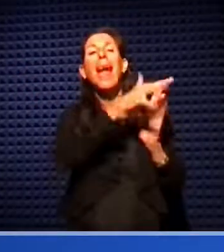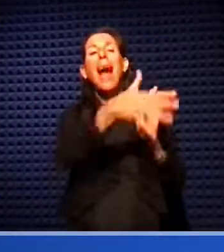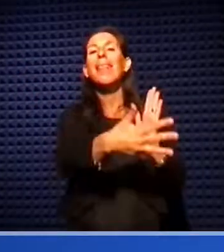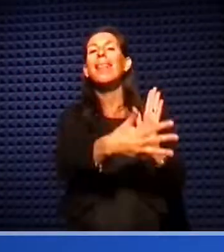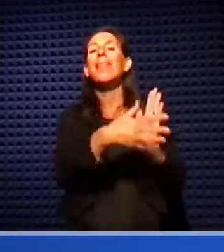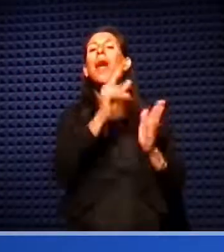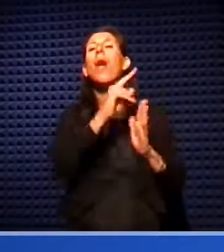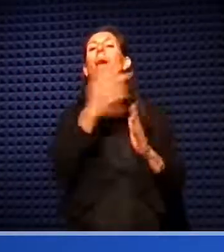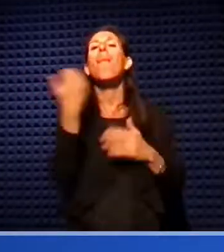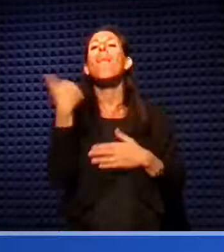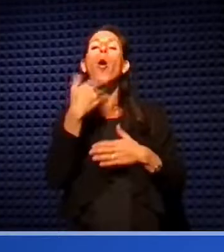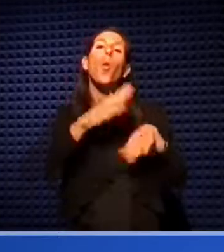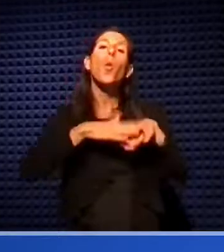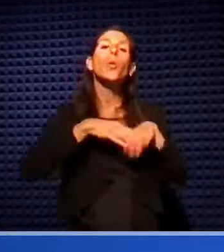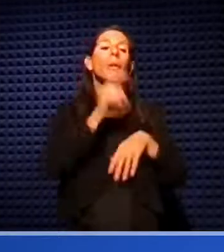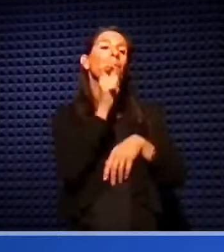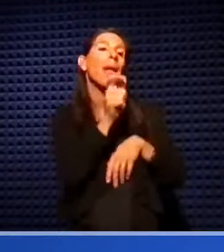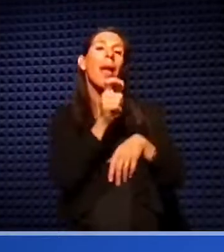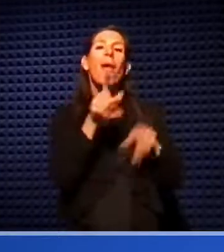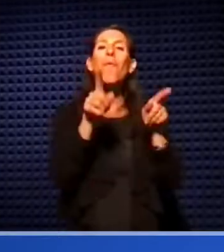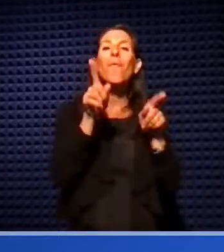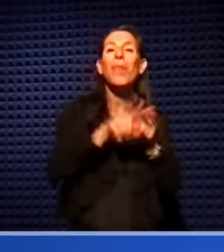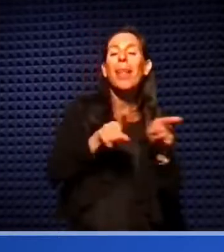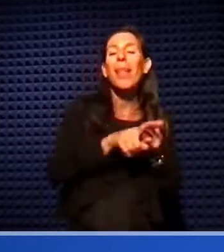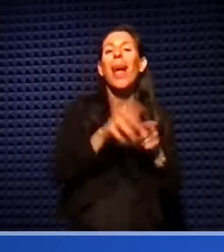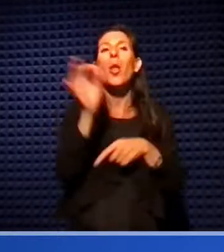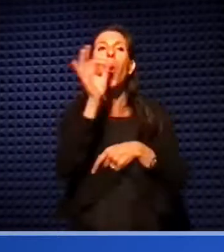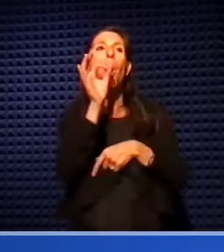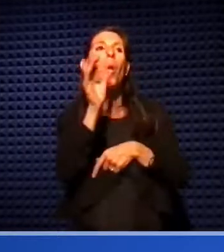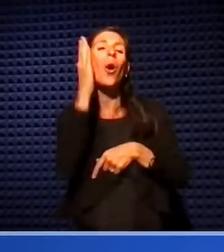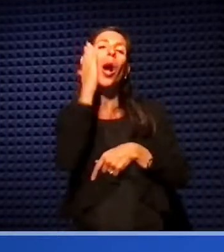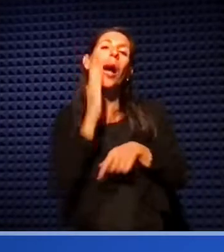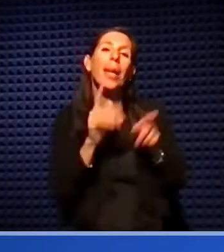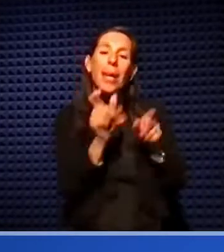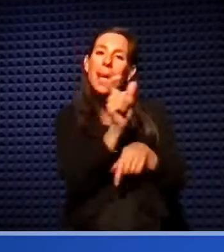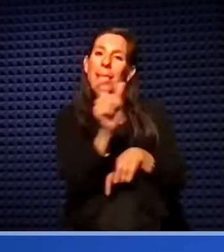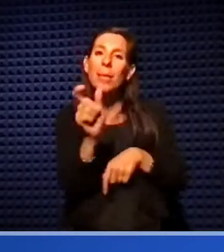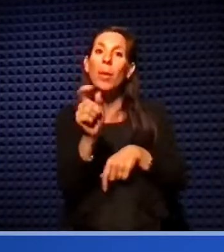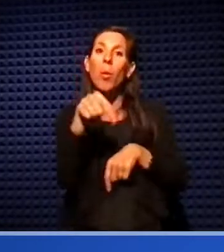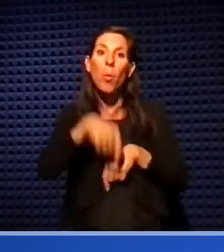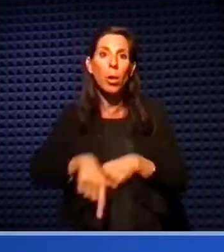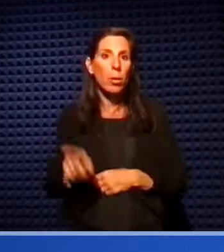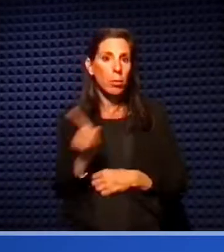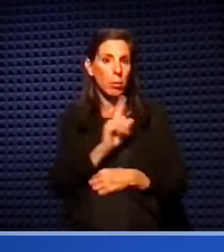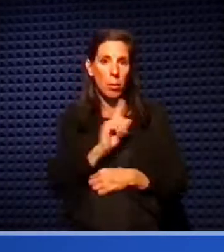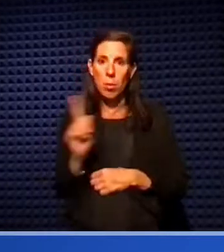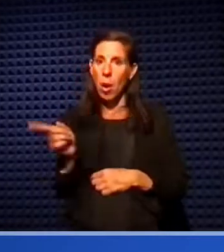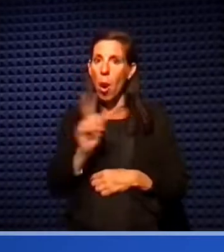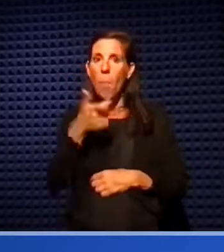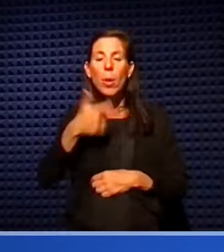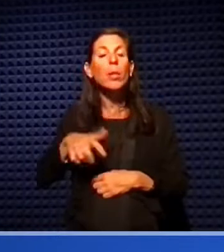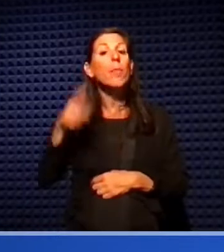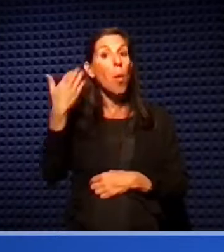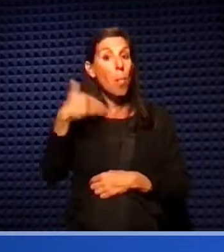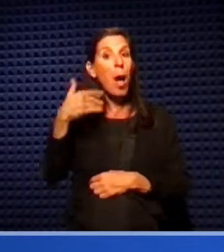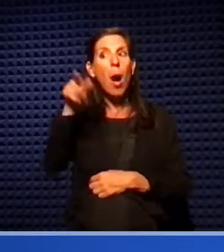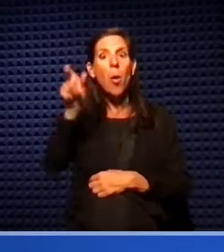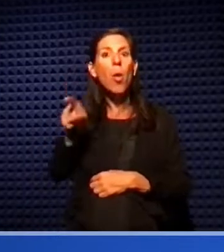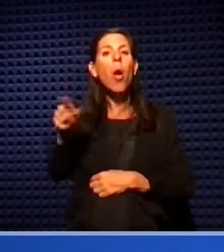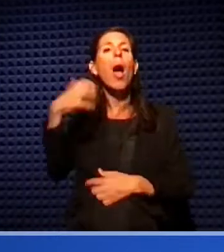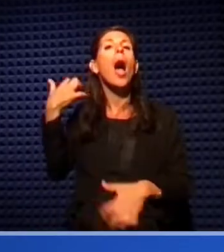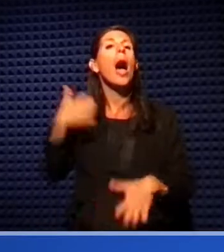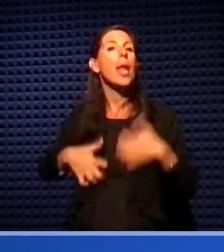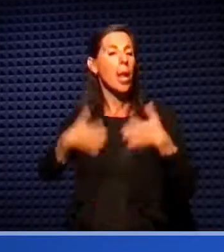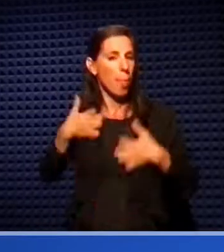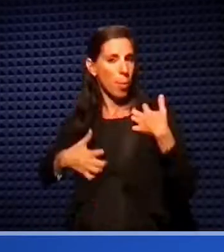ክንዲዙ ዝተቆጥዐ ከመይ ንሰብ ገላትያ ክልተ ግዜ ዓያሹ ይብሎ ርግፅ ደስ ትብል ቃል ኣይኮነትን ዓያሹ ዘየሰውዕሉ